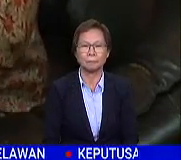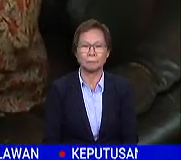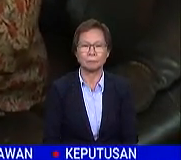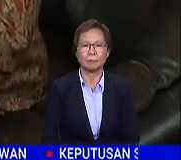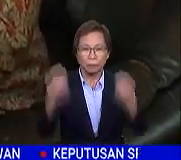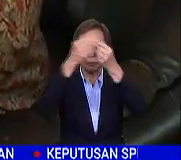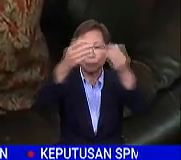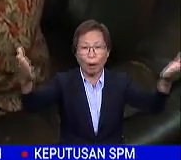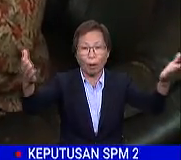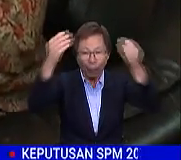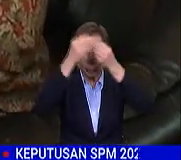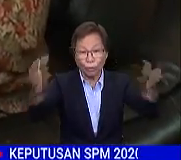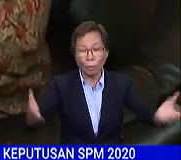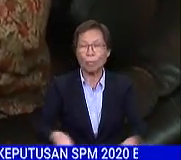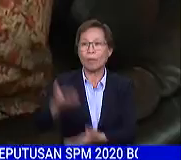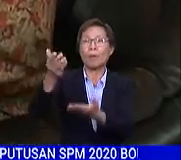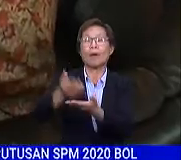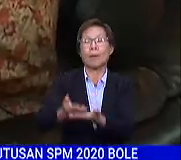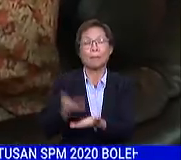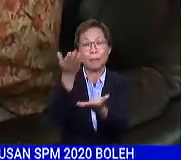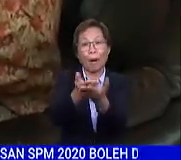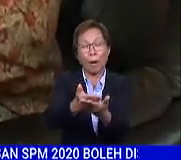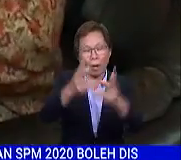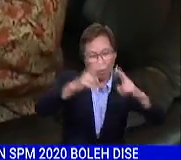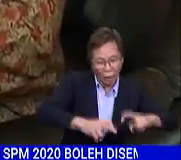Beliau memaklumkannya selepas pembentangan laporan kaji